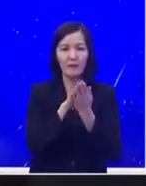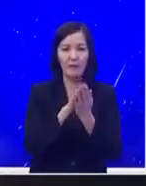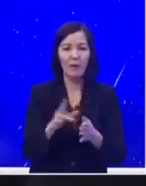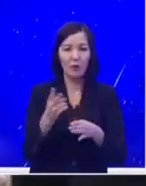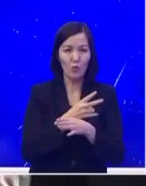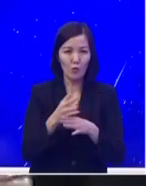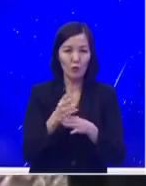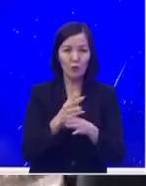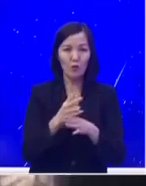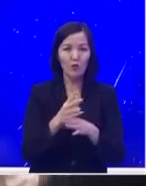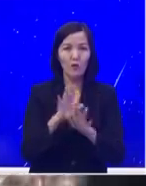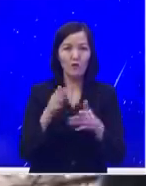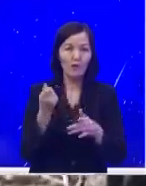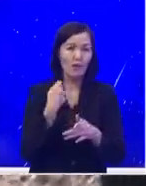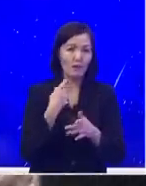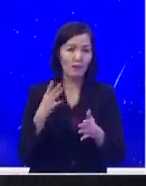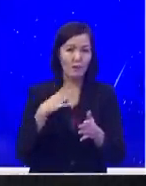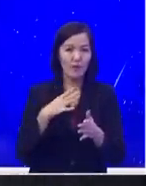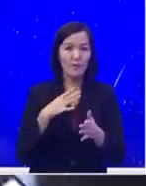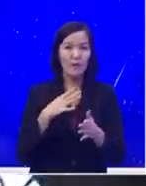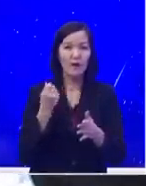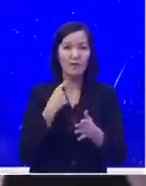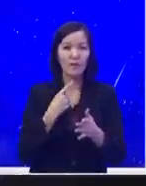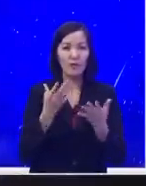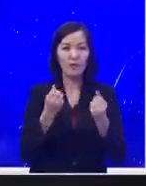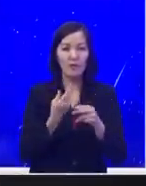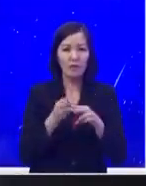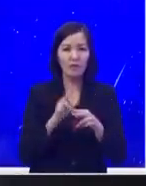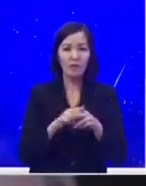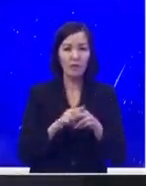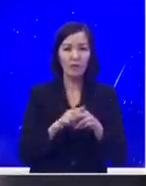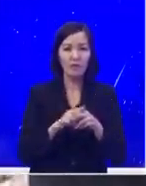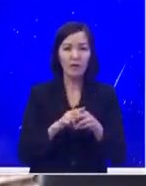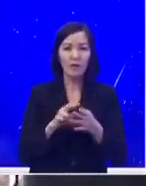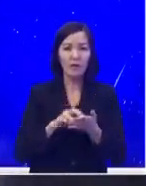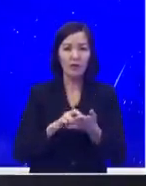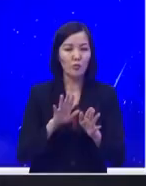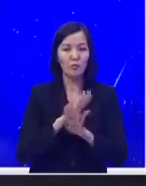время, находясь в состоянии алкогольного опьянения. А вот купил для того, чтобы побороть страх.